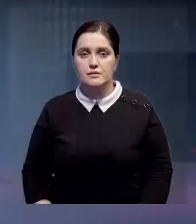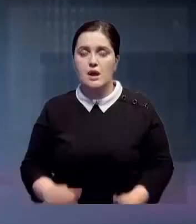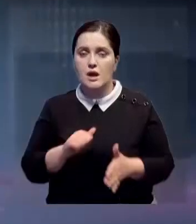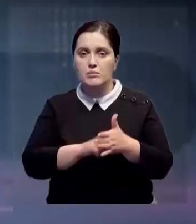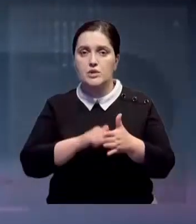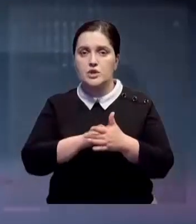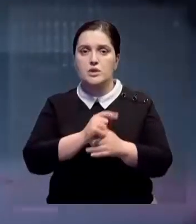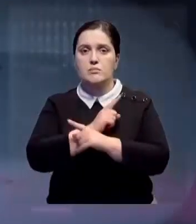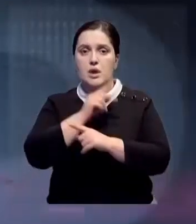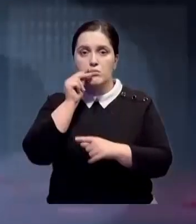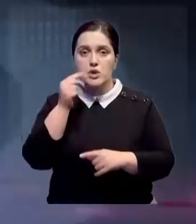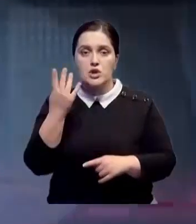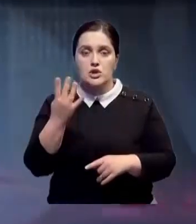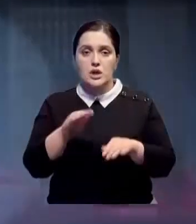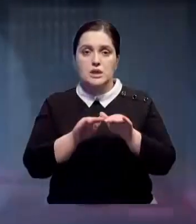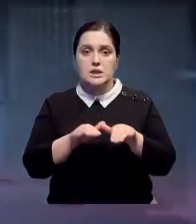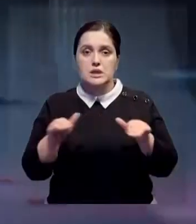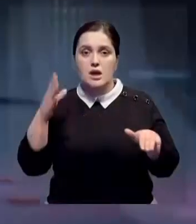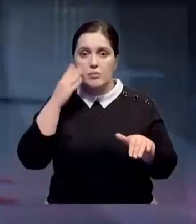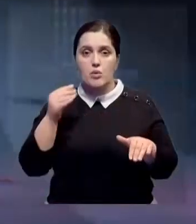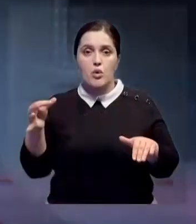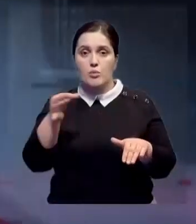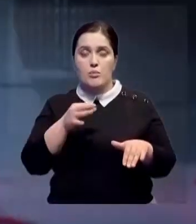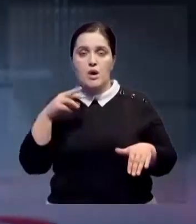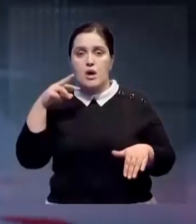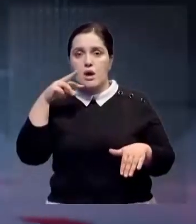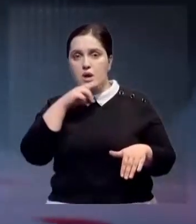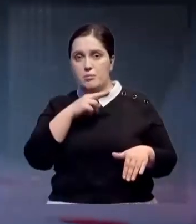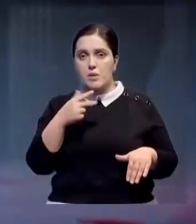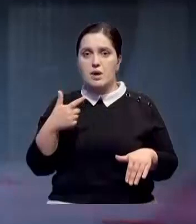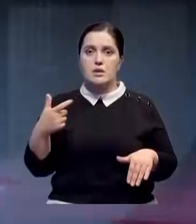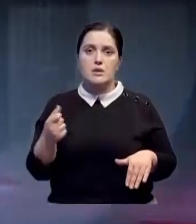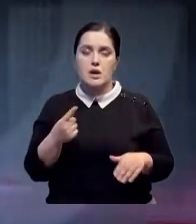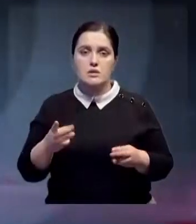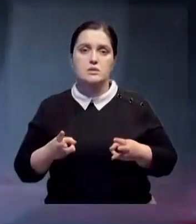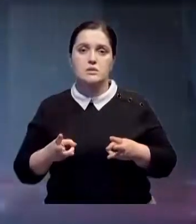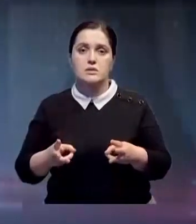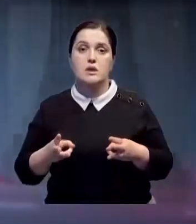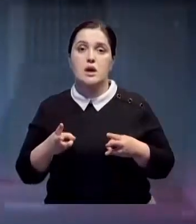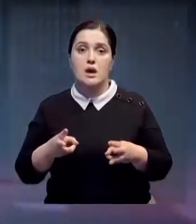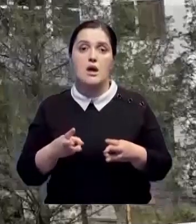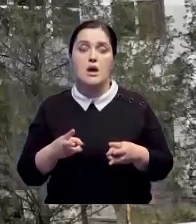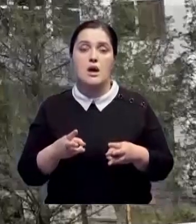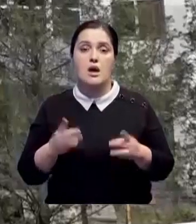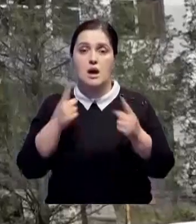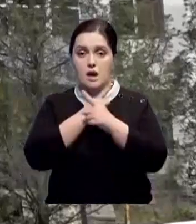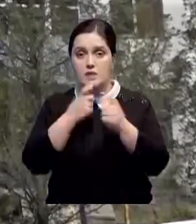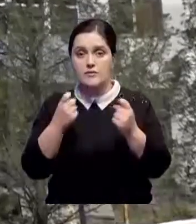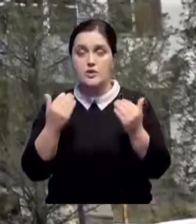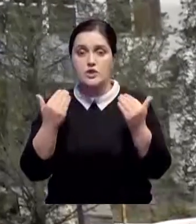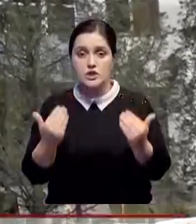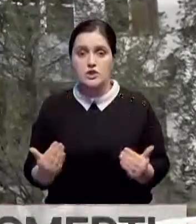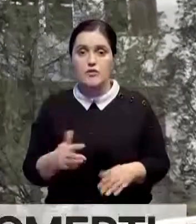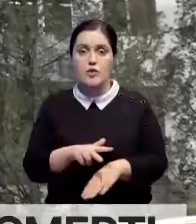причиной смерти мужчины и его четверых детей в Алматинской области стала отравление угарным газом таковы предварительные данные